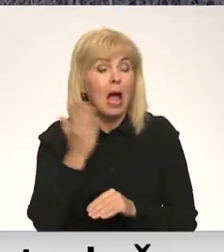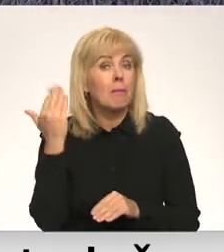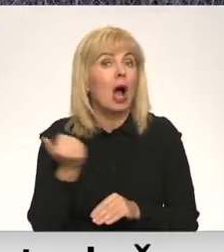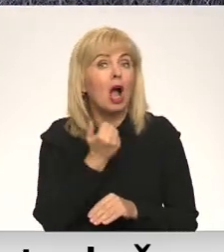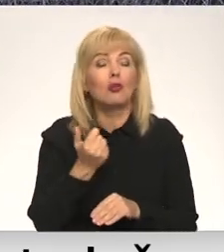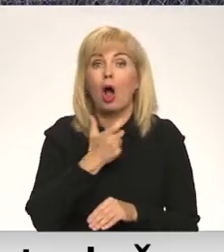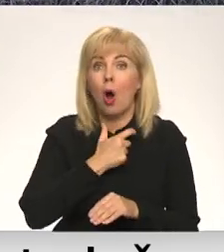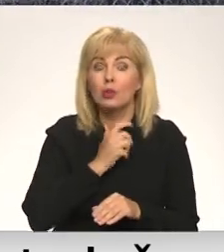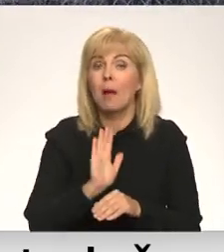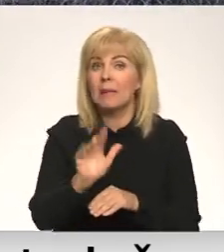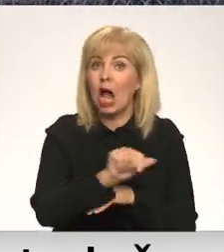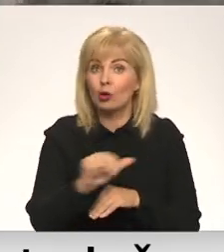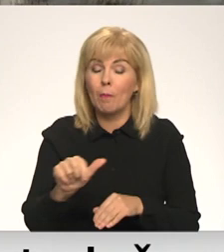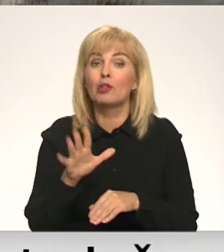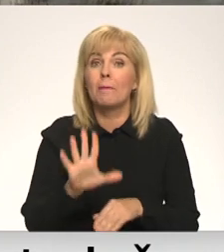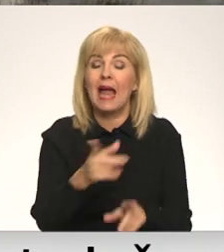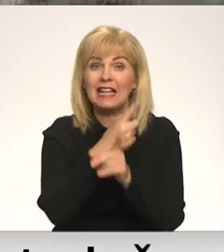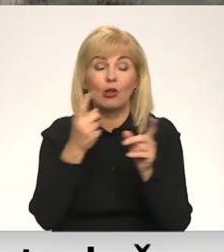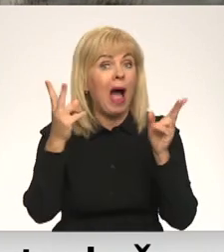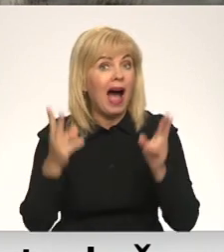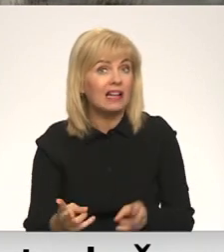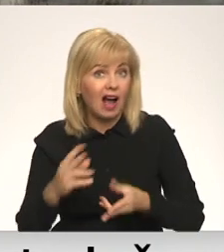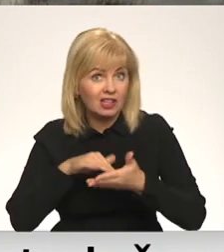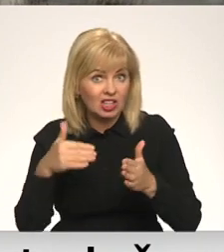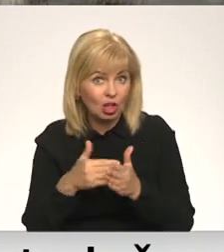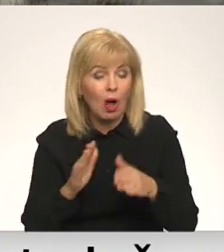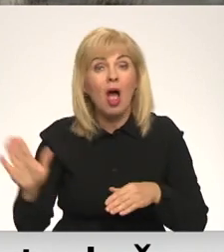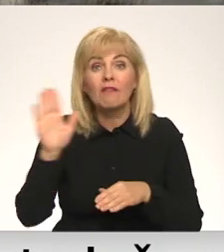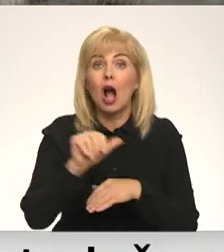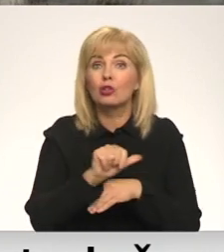gada augusta, kad pierobežā tika izsludināta ārkārtējā situācija, no valsts